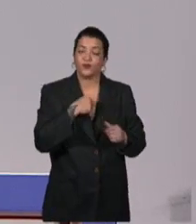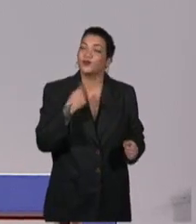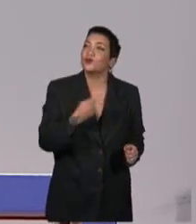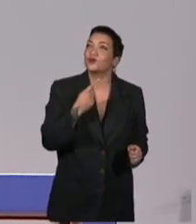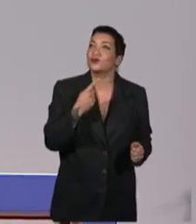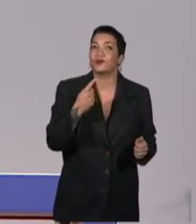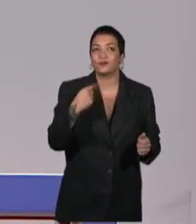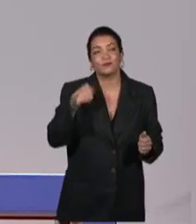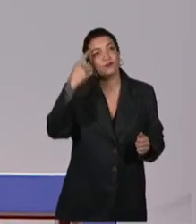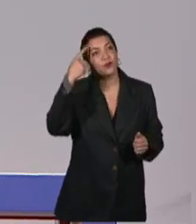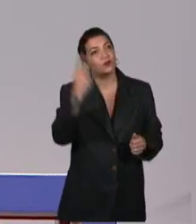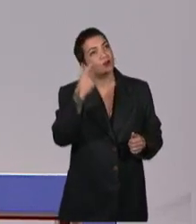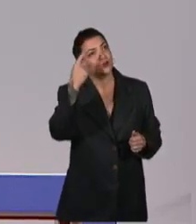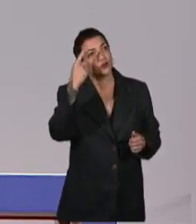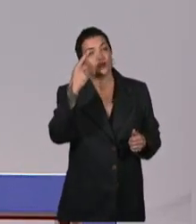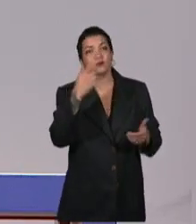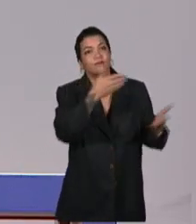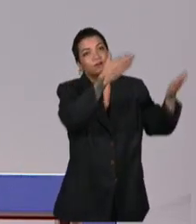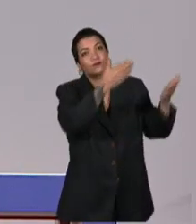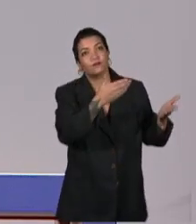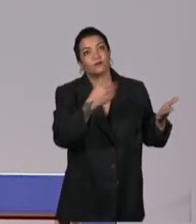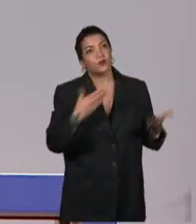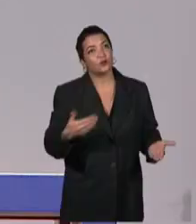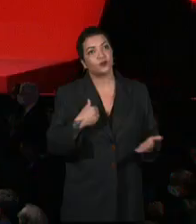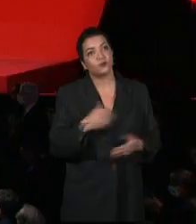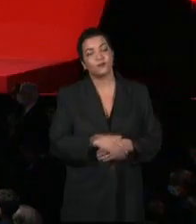pensée particulière pour elle aujourd'hui.